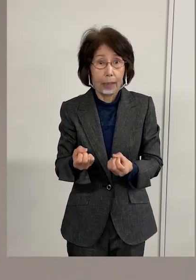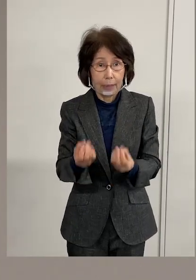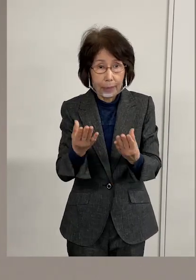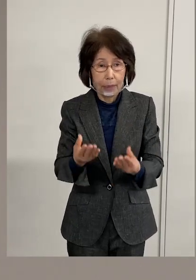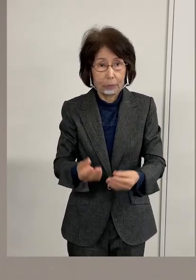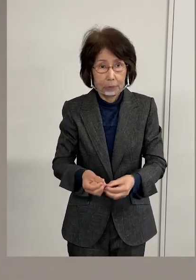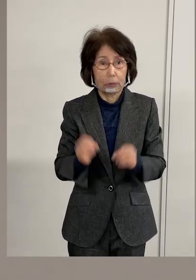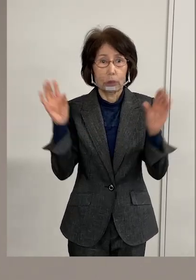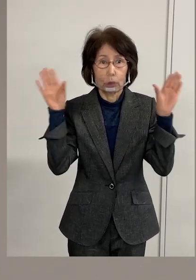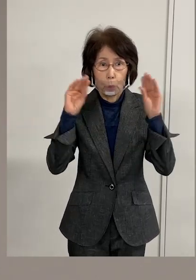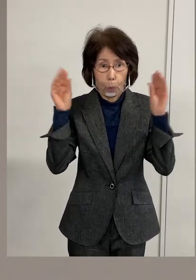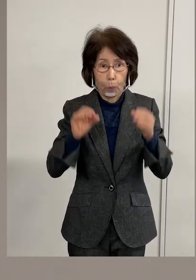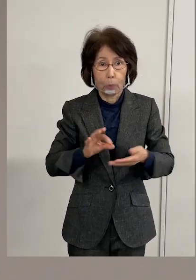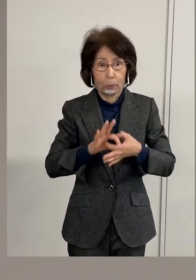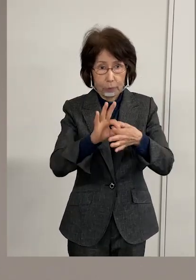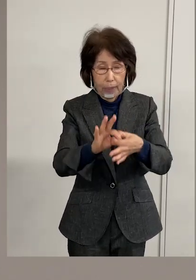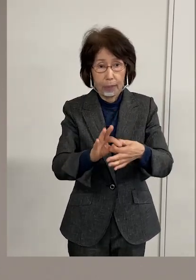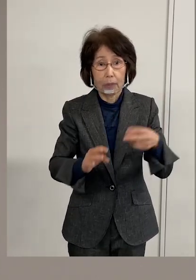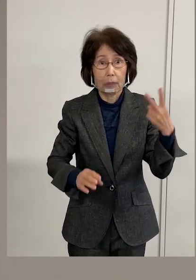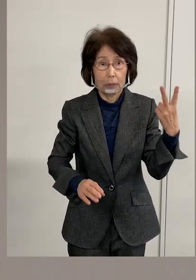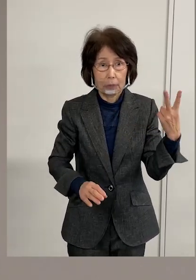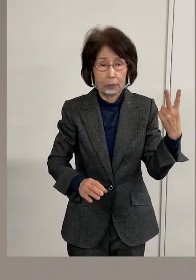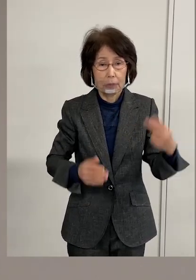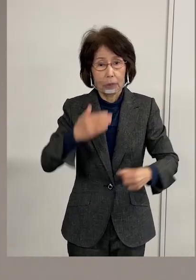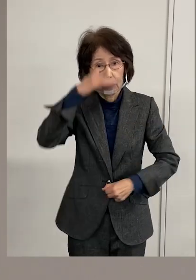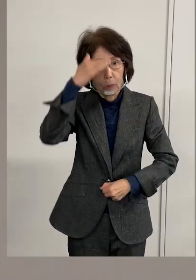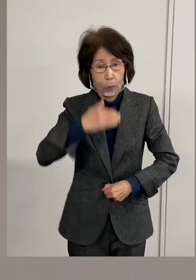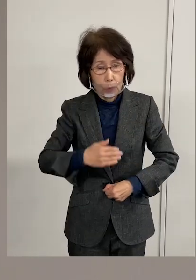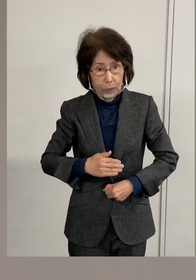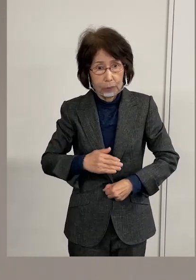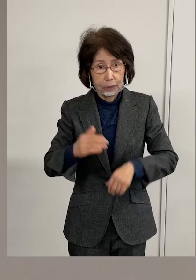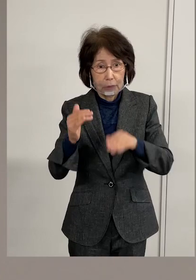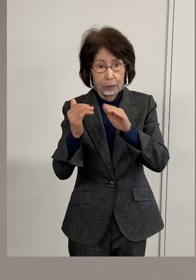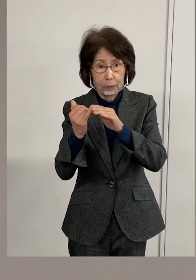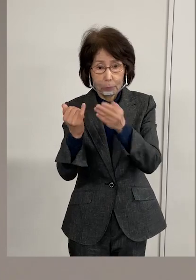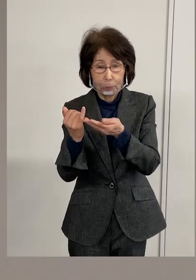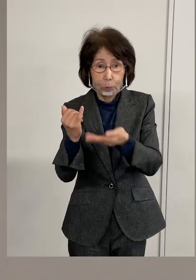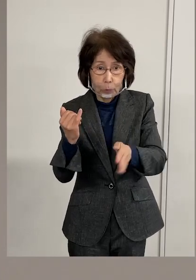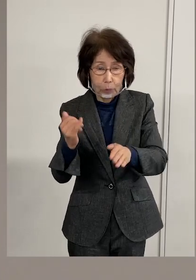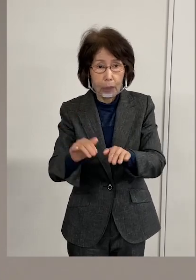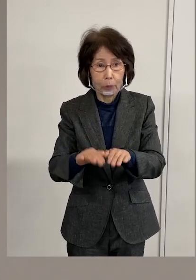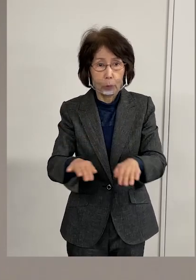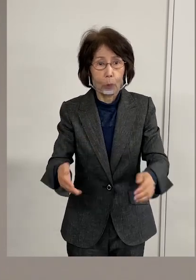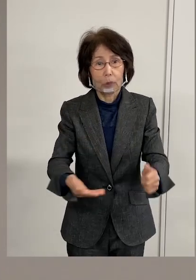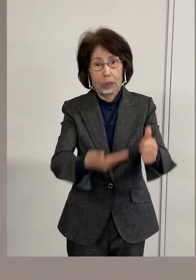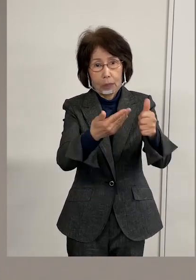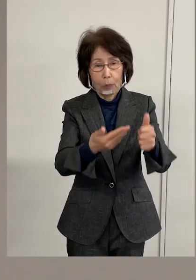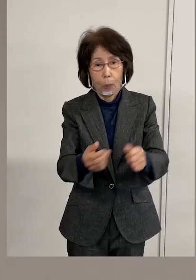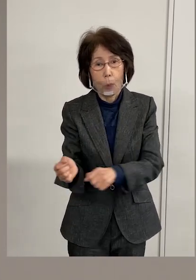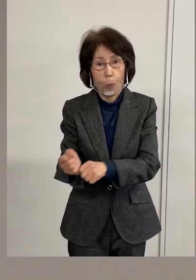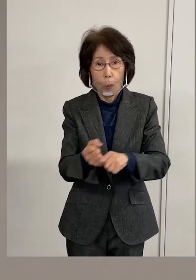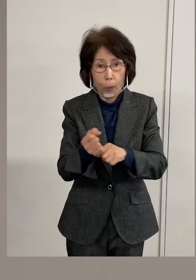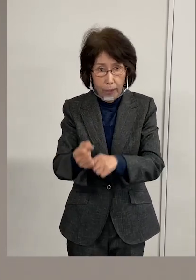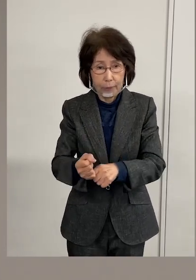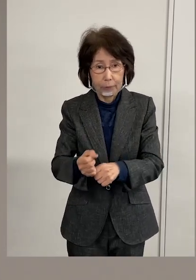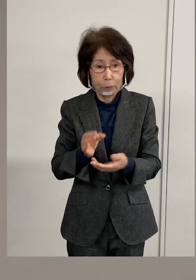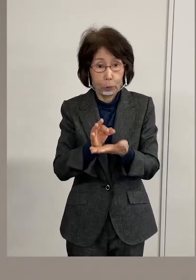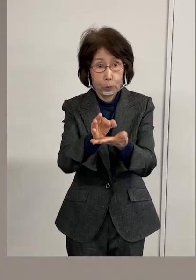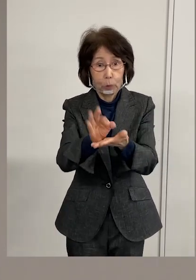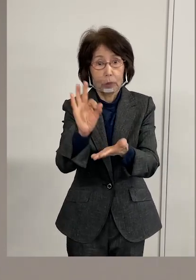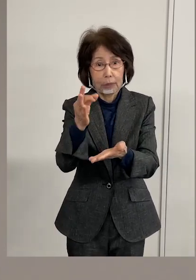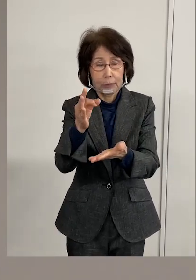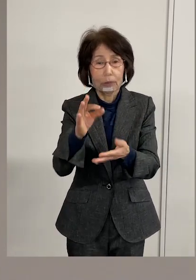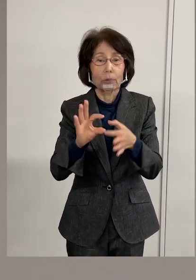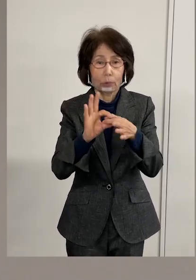、2高知市出産子育て応援給付金について、